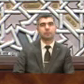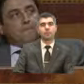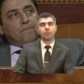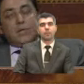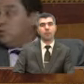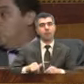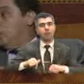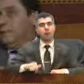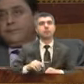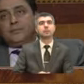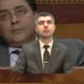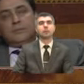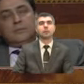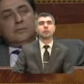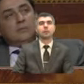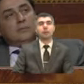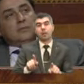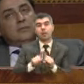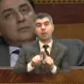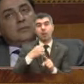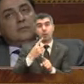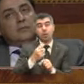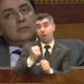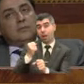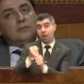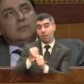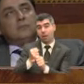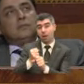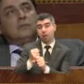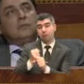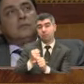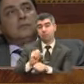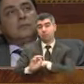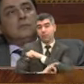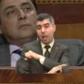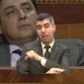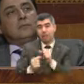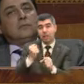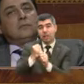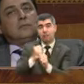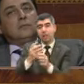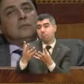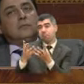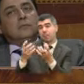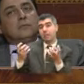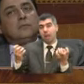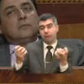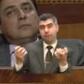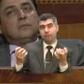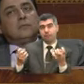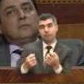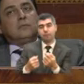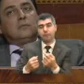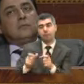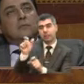السيدة الوزيرة، العمال اللي كانت تكلموا عليهم والعاملات هما واحد المجموعة ديال المواطنين اللي